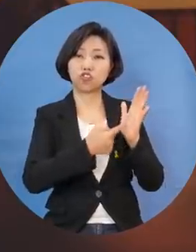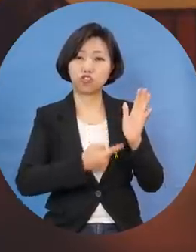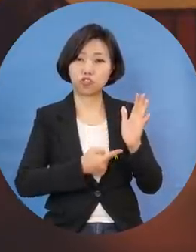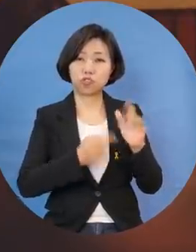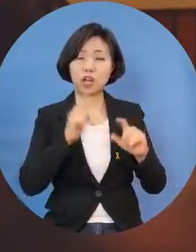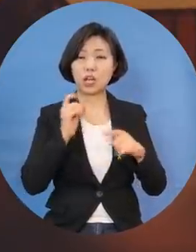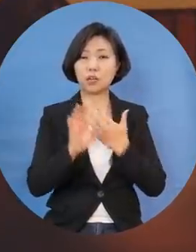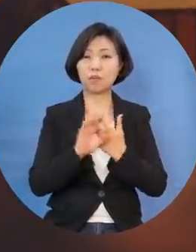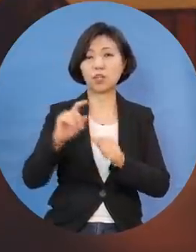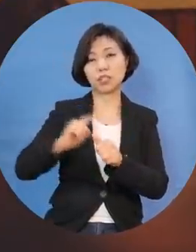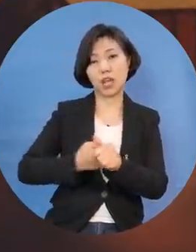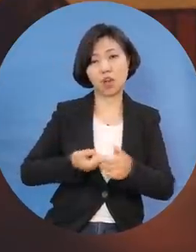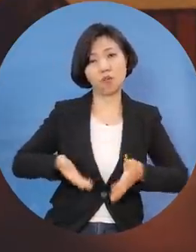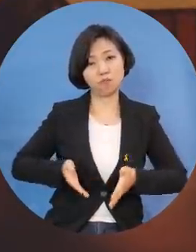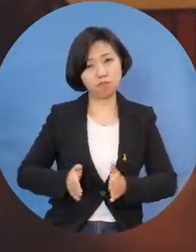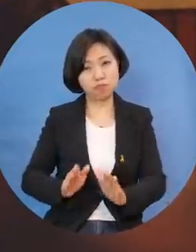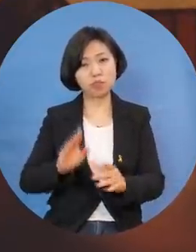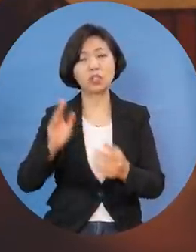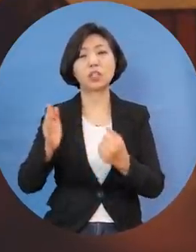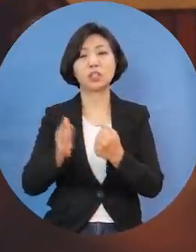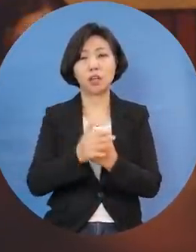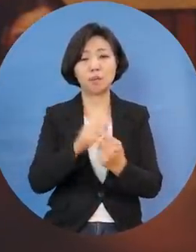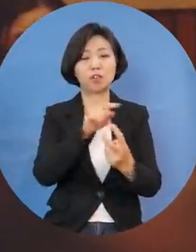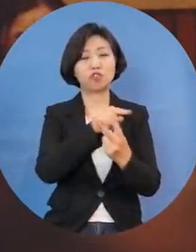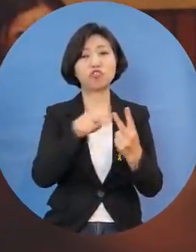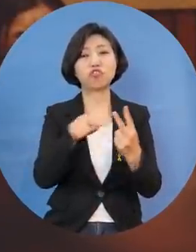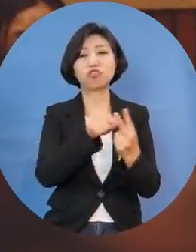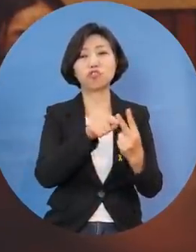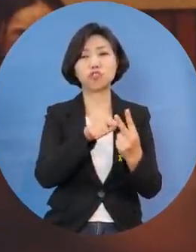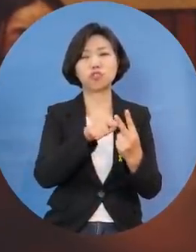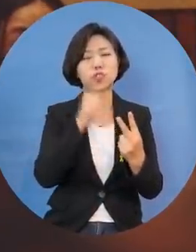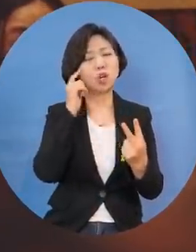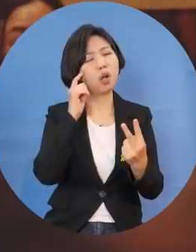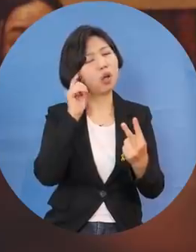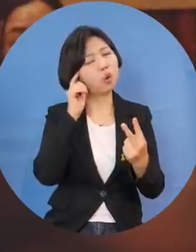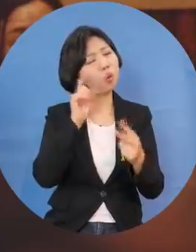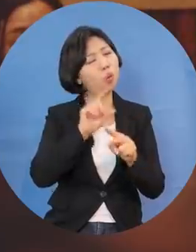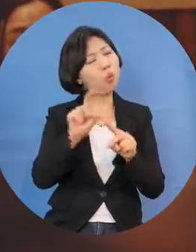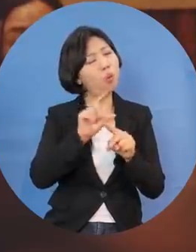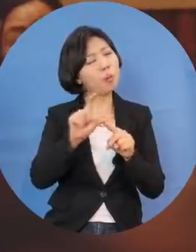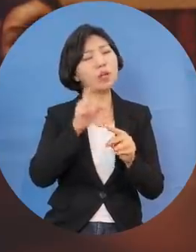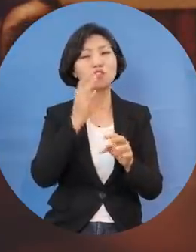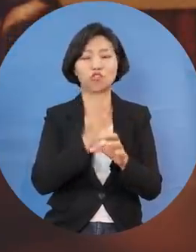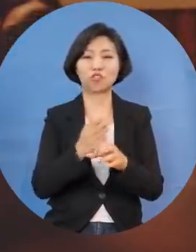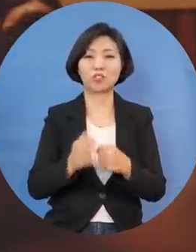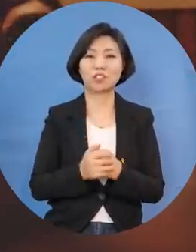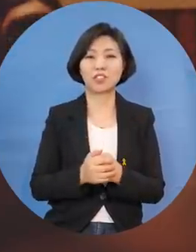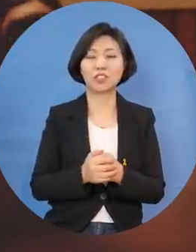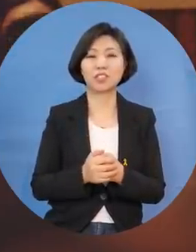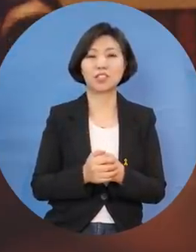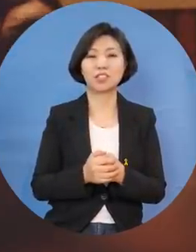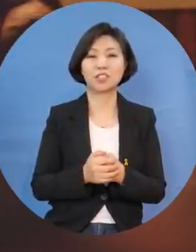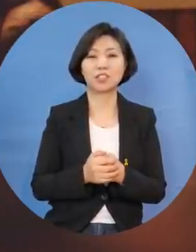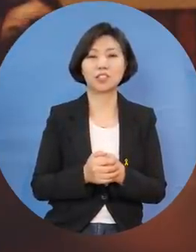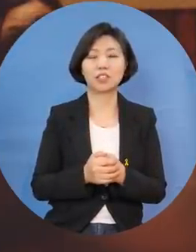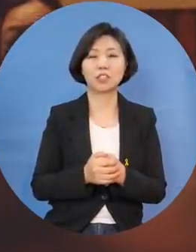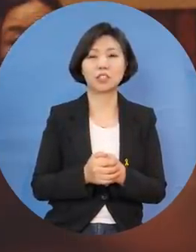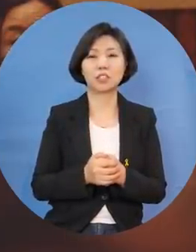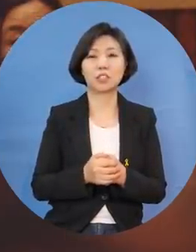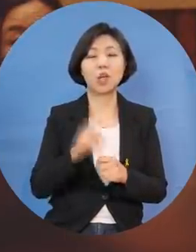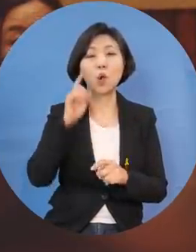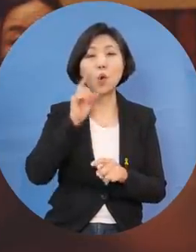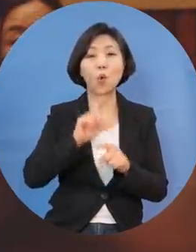바로 제왕절개를 하느냐, 자연분만을 하느냐를 두고 고민하고 있는데, 왜